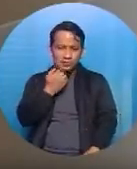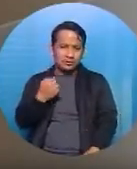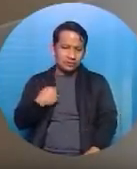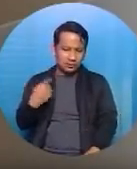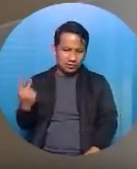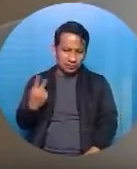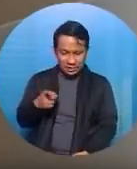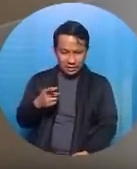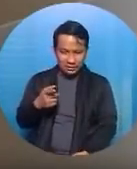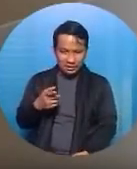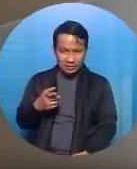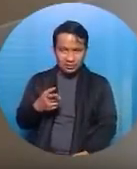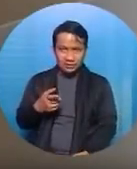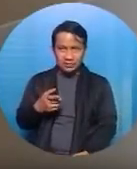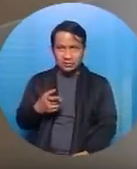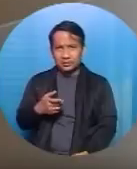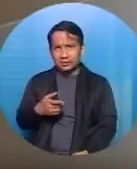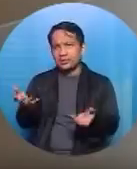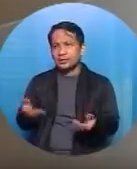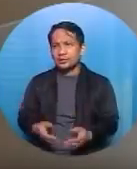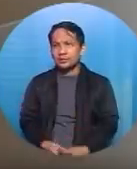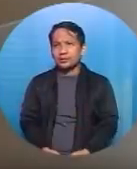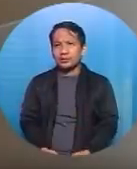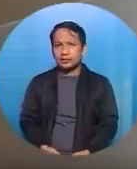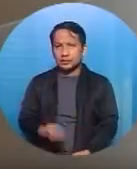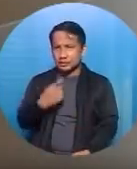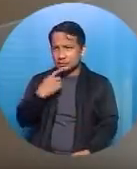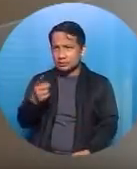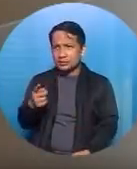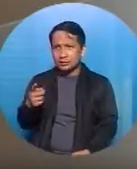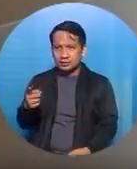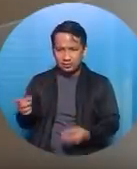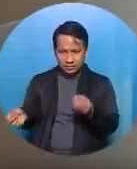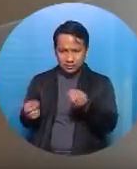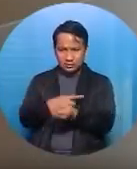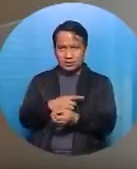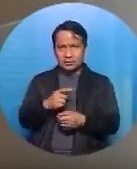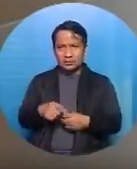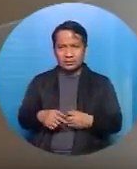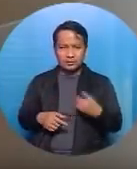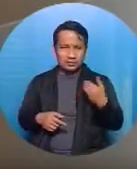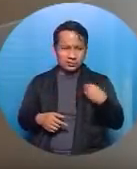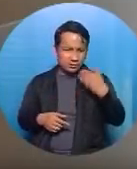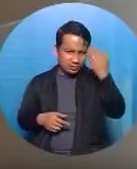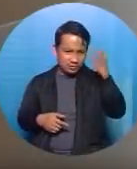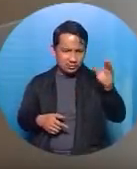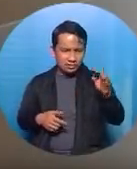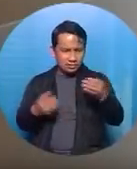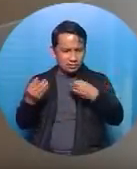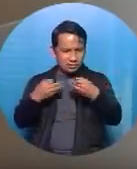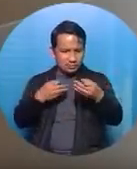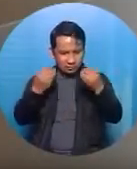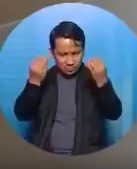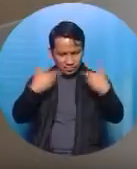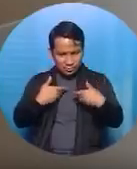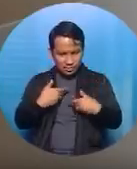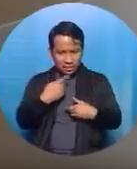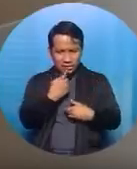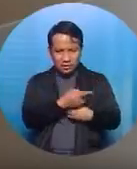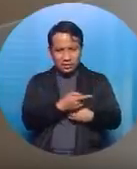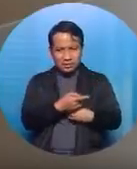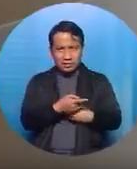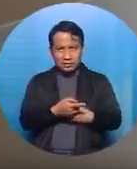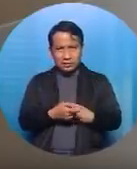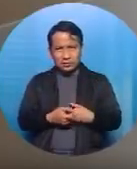naman namin eh. Asan ang asawa ko sa'yo? Anong sinasabi mong pinalayas ko yan dito? Hindi niya ako naintindihan. Hindi ko sinabing